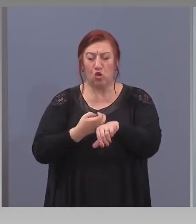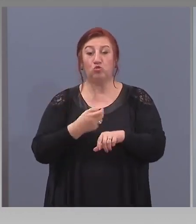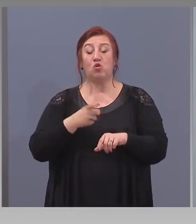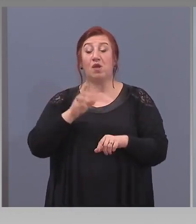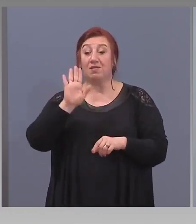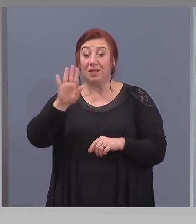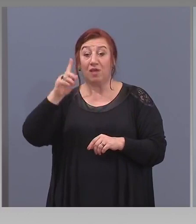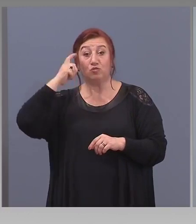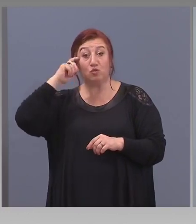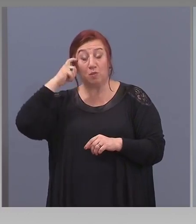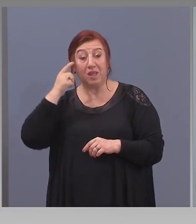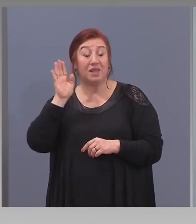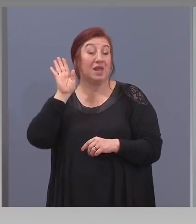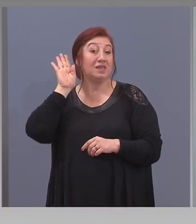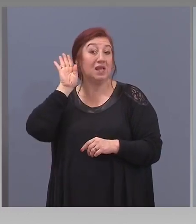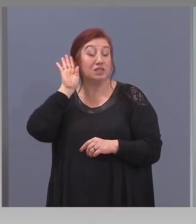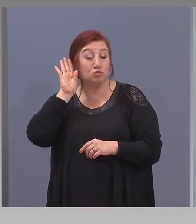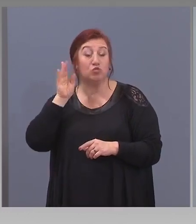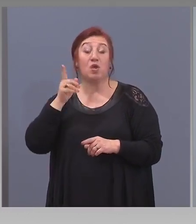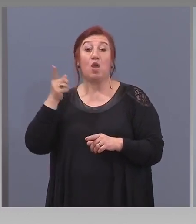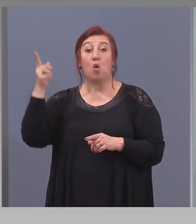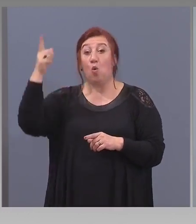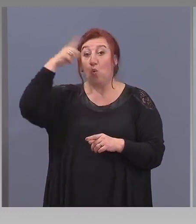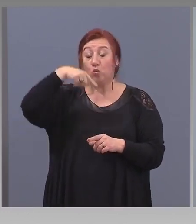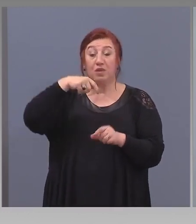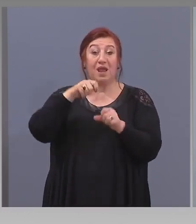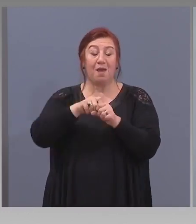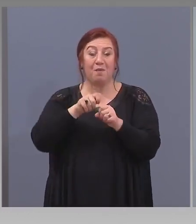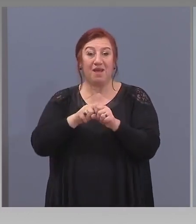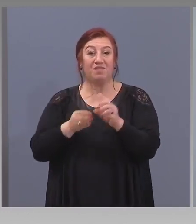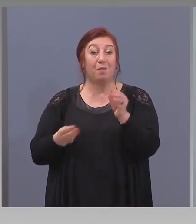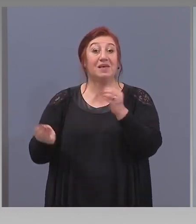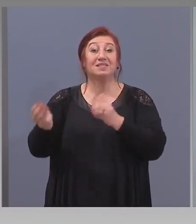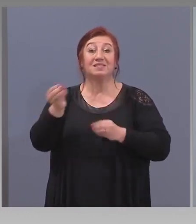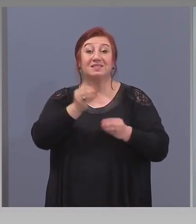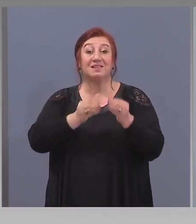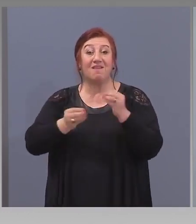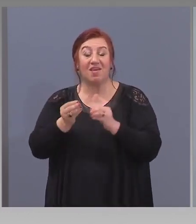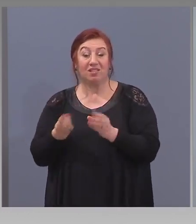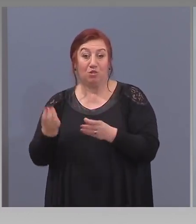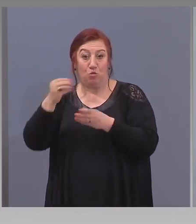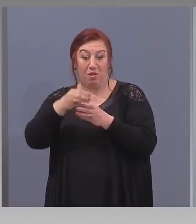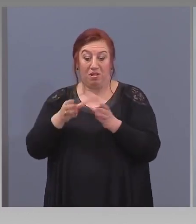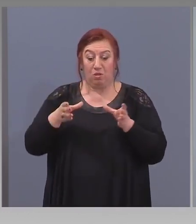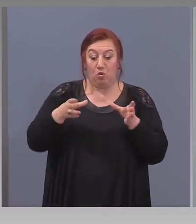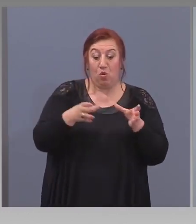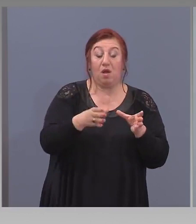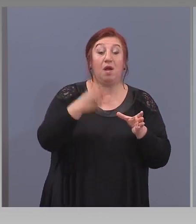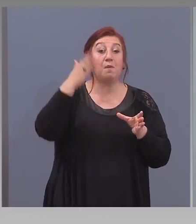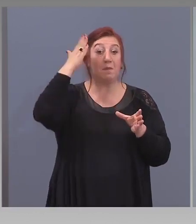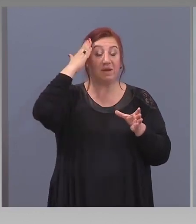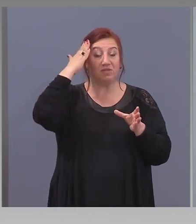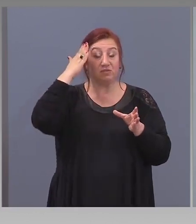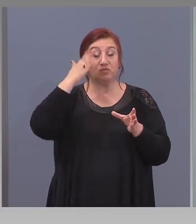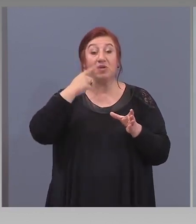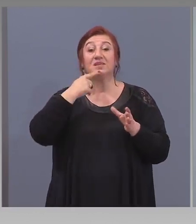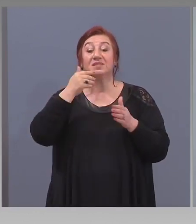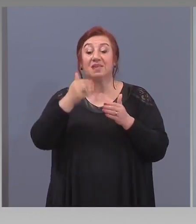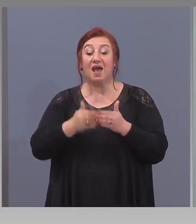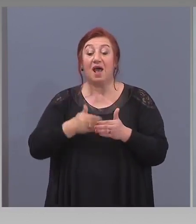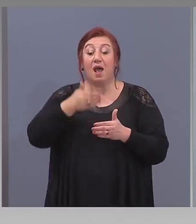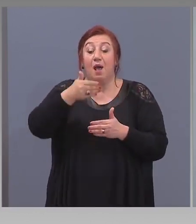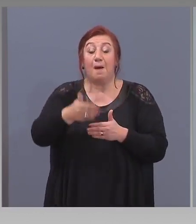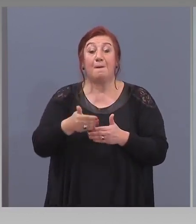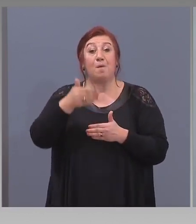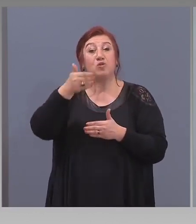чуе, покани го, утре правиме съвет към правителството, именно за после следващите